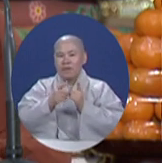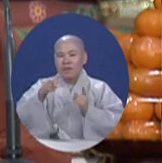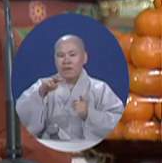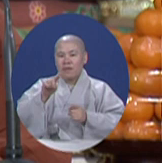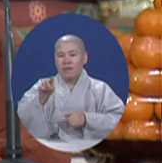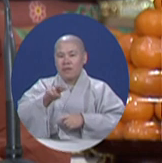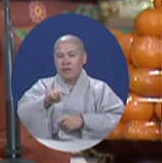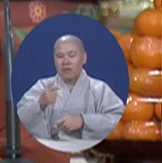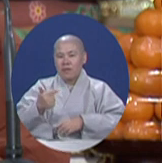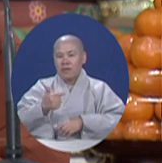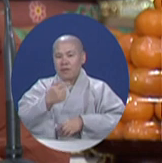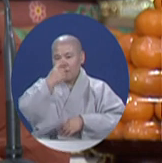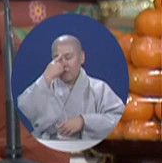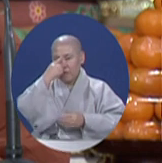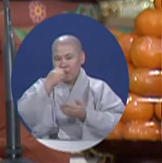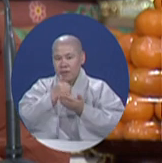한